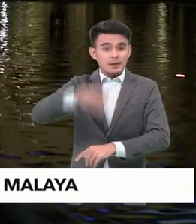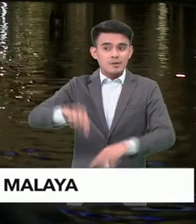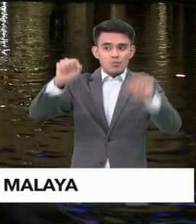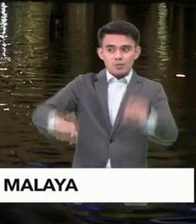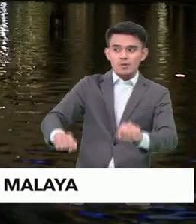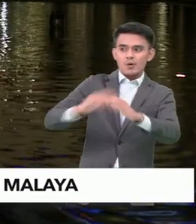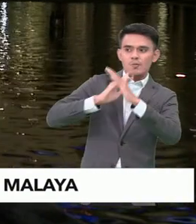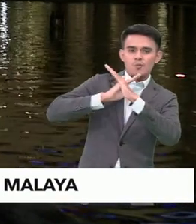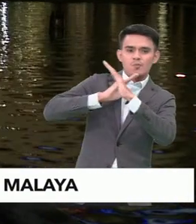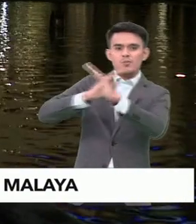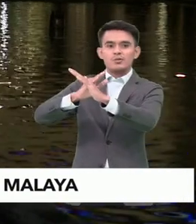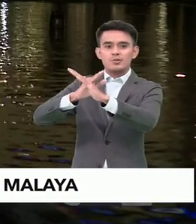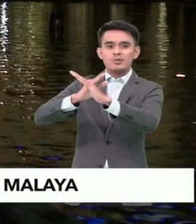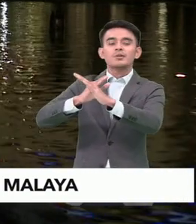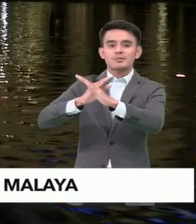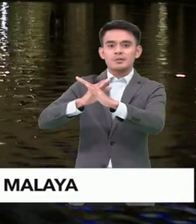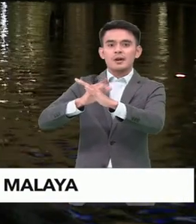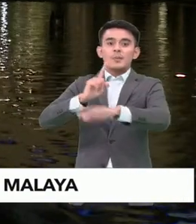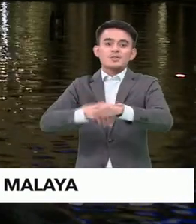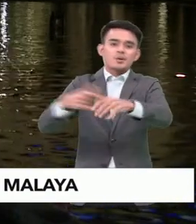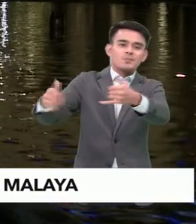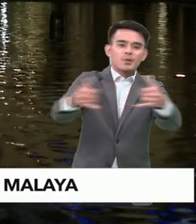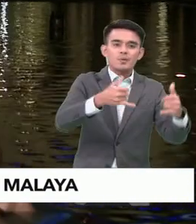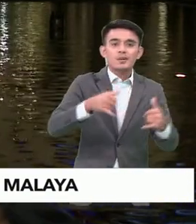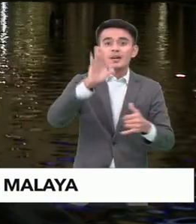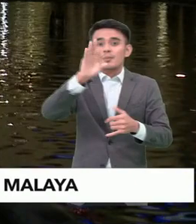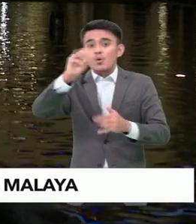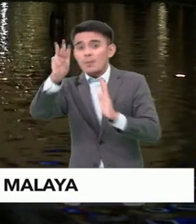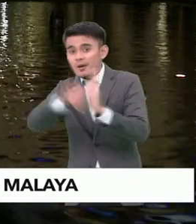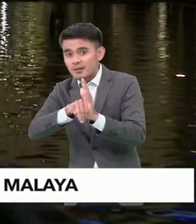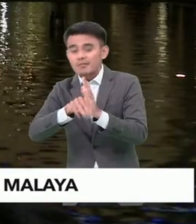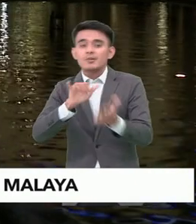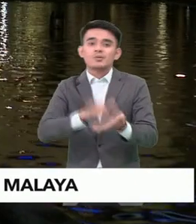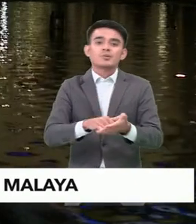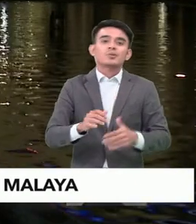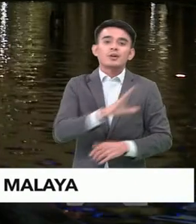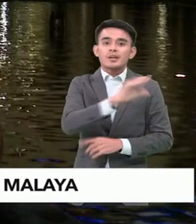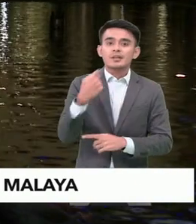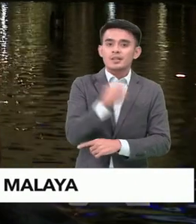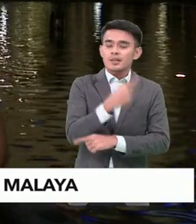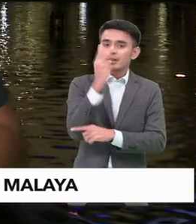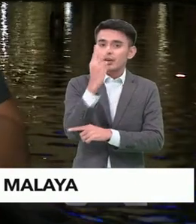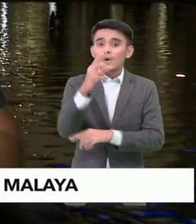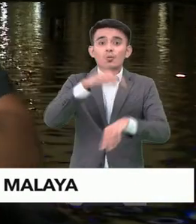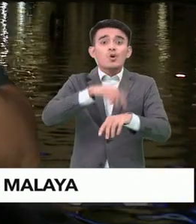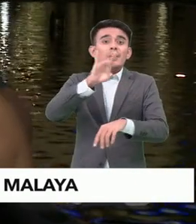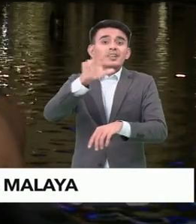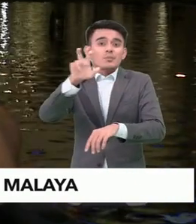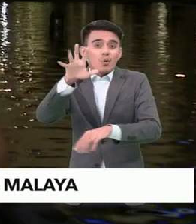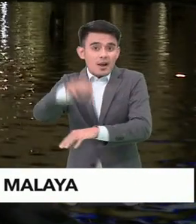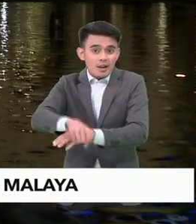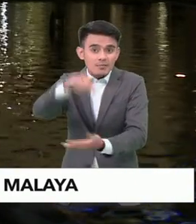disekat kemarahannya sepanjang perlawanan tempo 90 menit mungkin begitu kita akan melihat pada 830 malam tepat